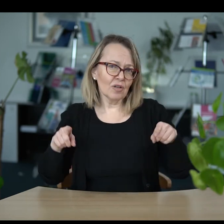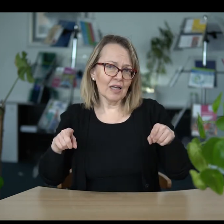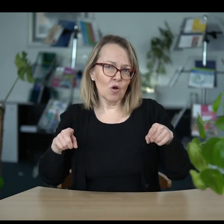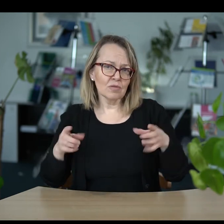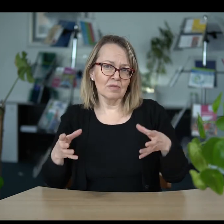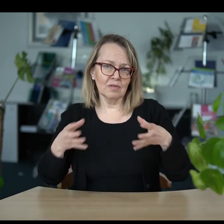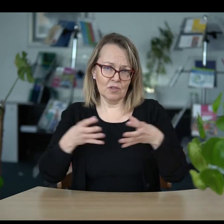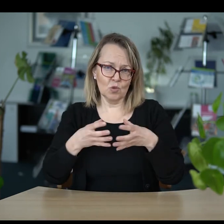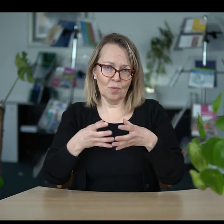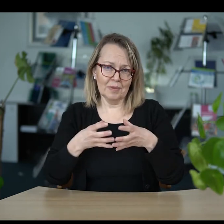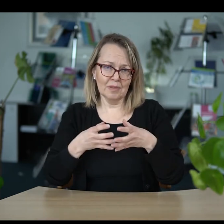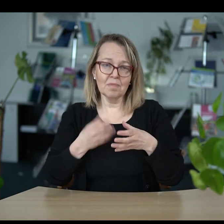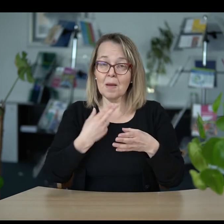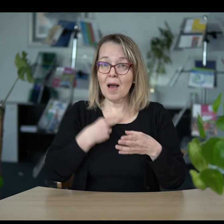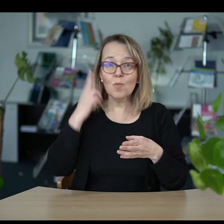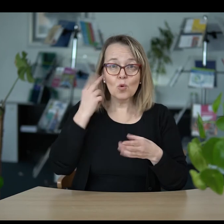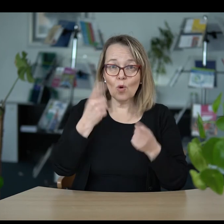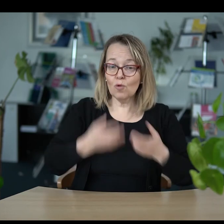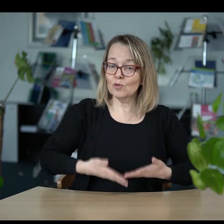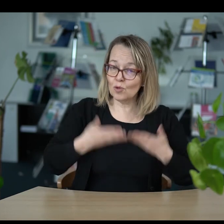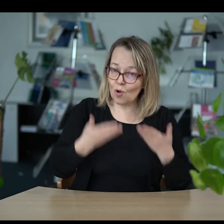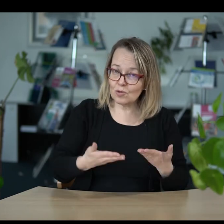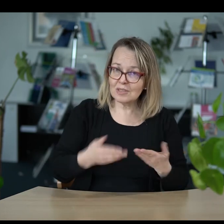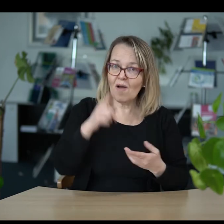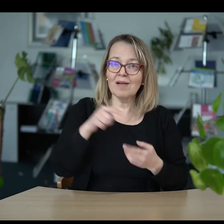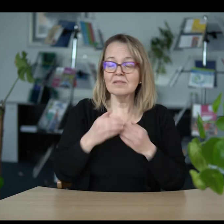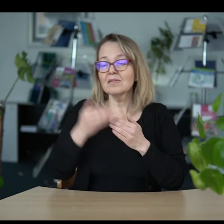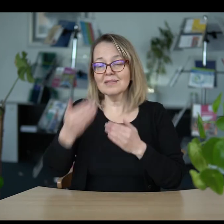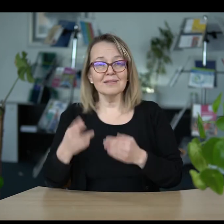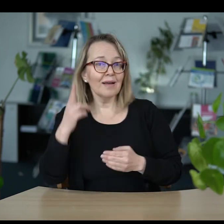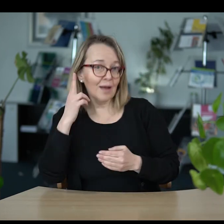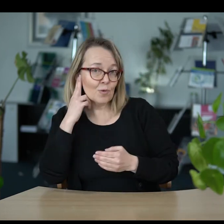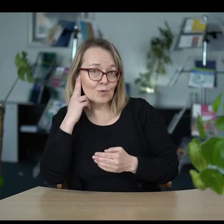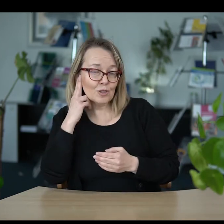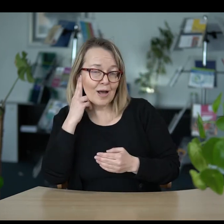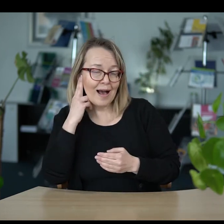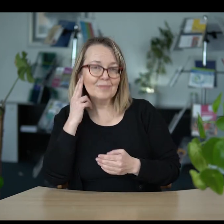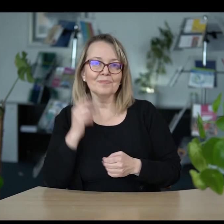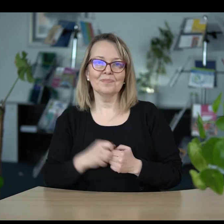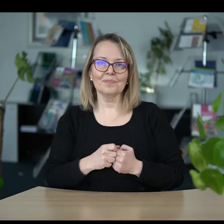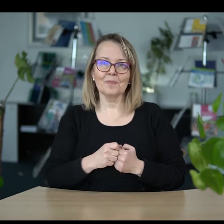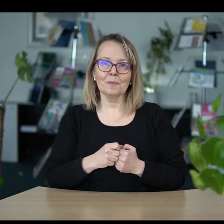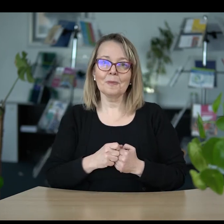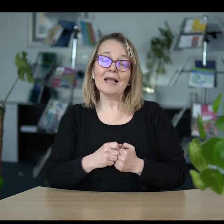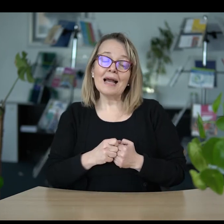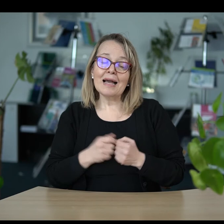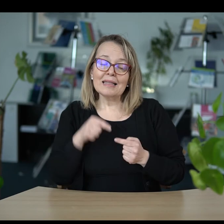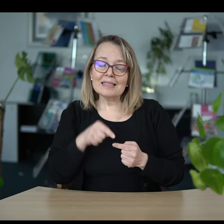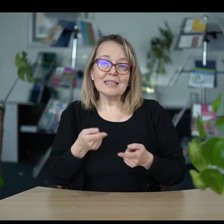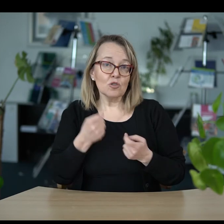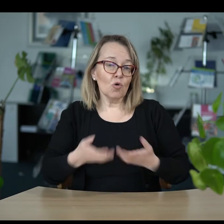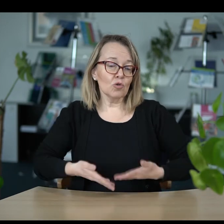rečemo, da je to zelo raznolika skupnost ljudi. Imamo gluhe od rojstva in tiste, ki